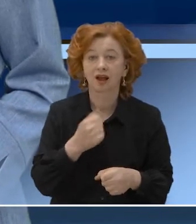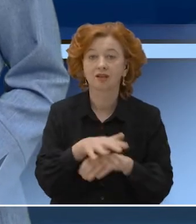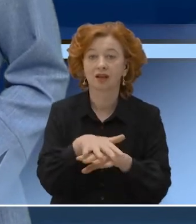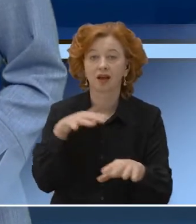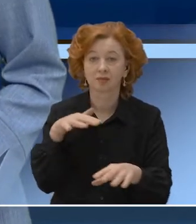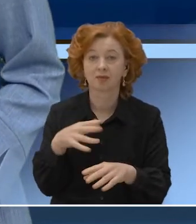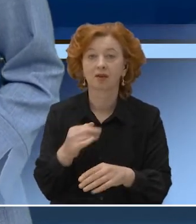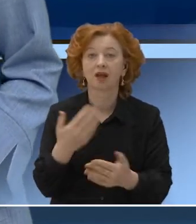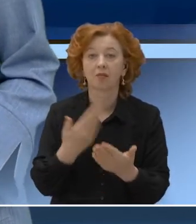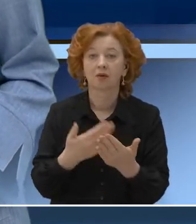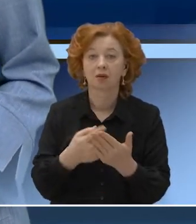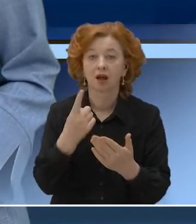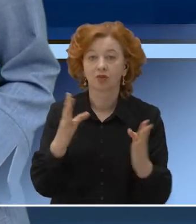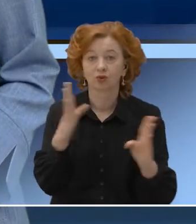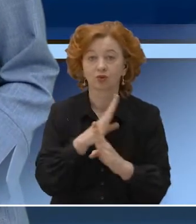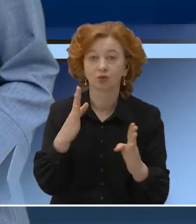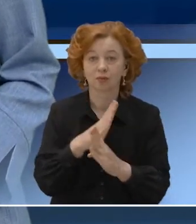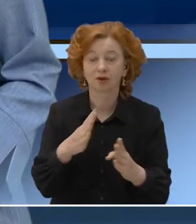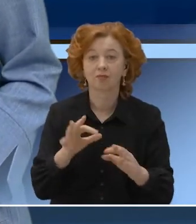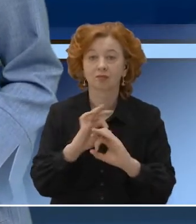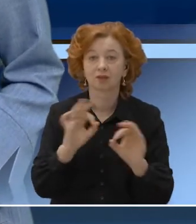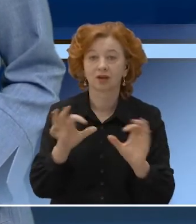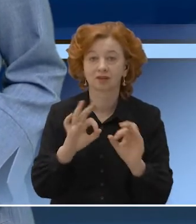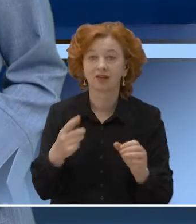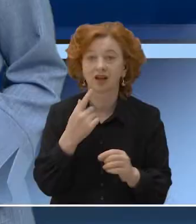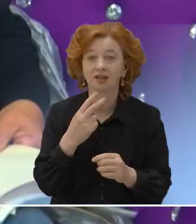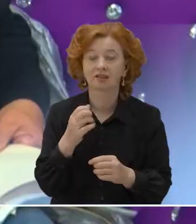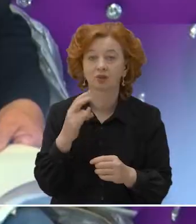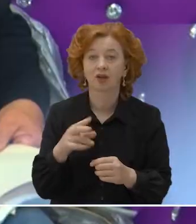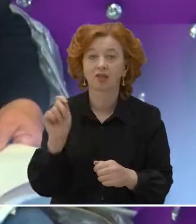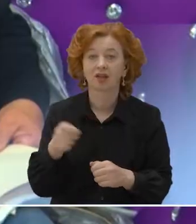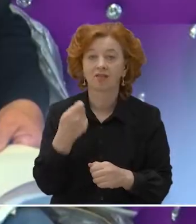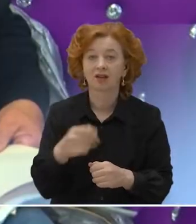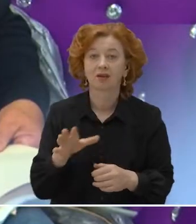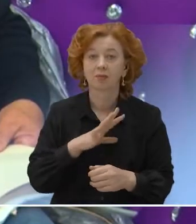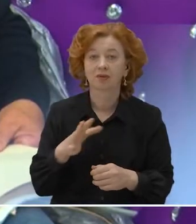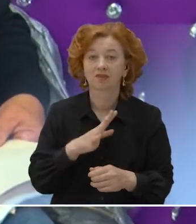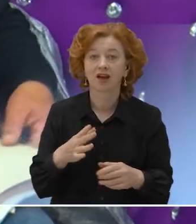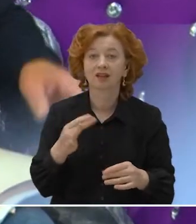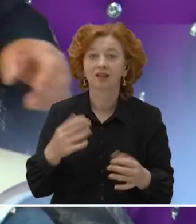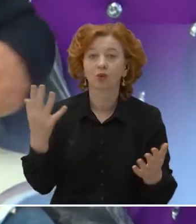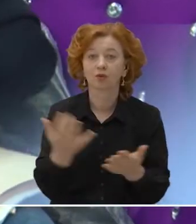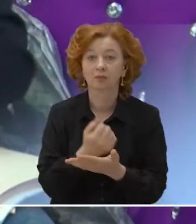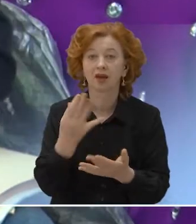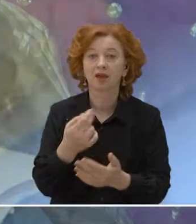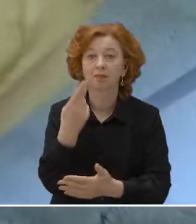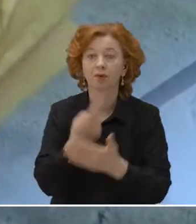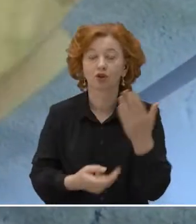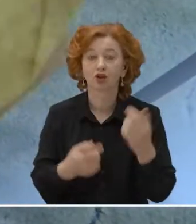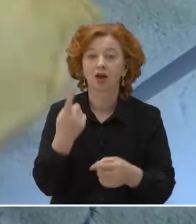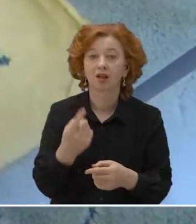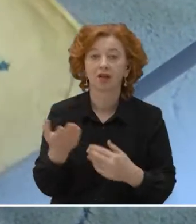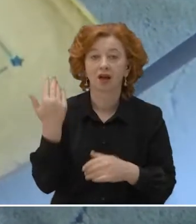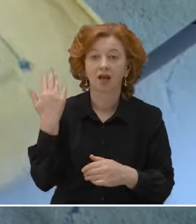Армии? На примере одной судьбы в материале из «Красного Сулина». На войне, как в жизни, бывают и успехи, и поражения, одно